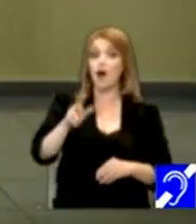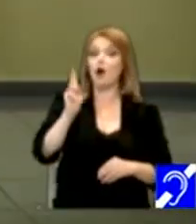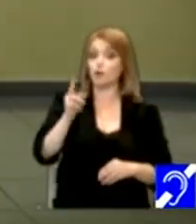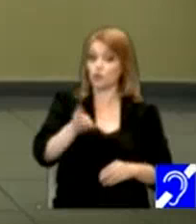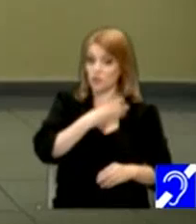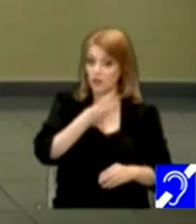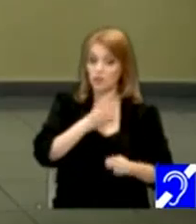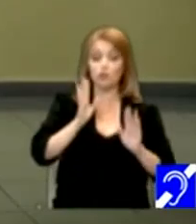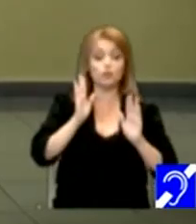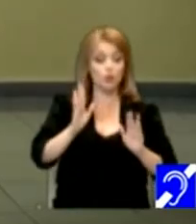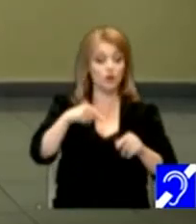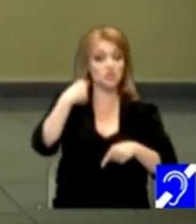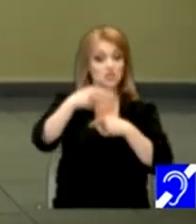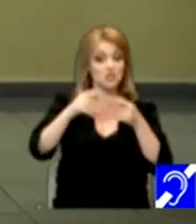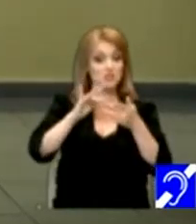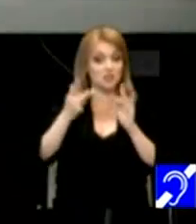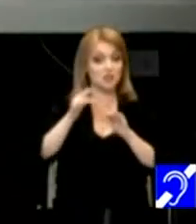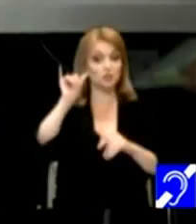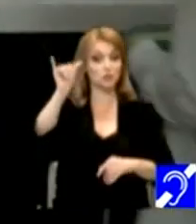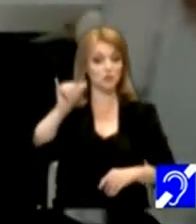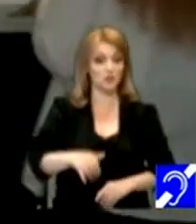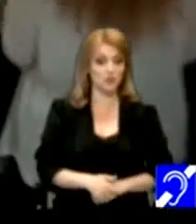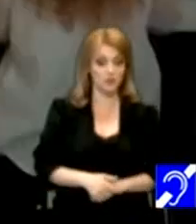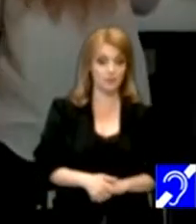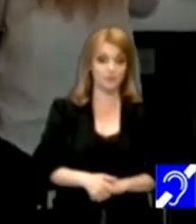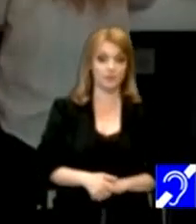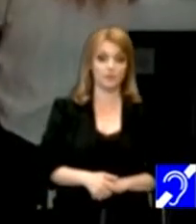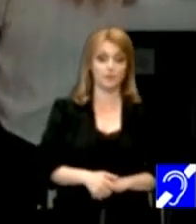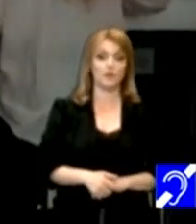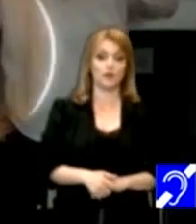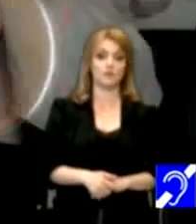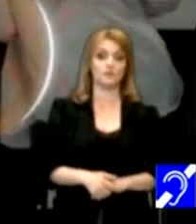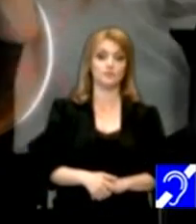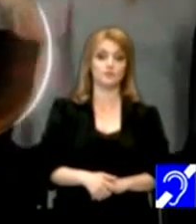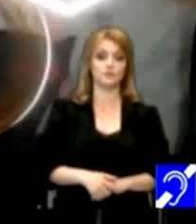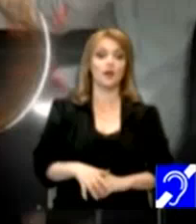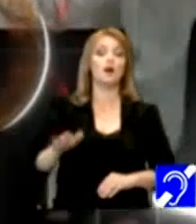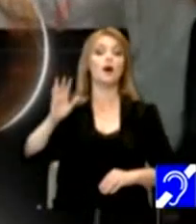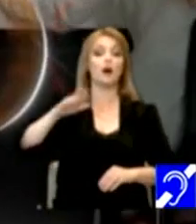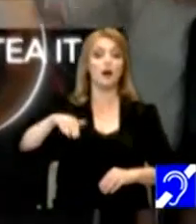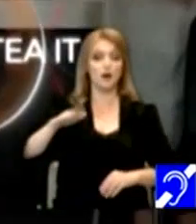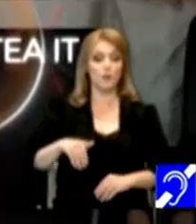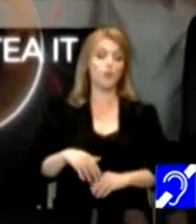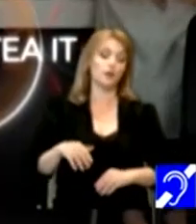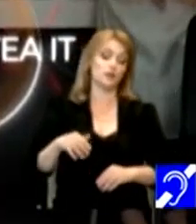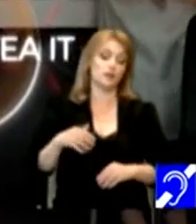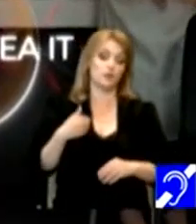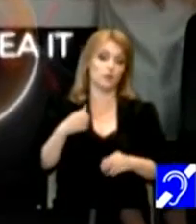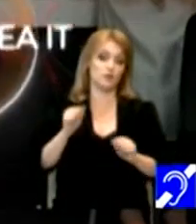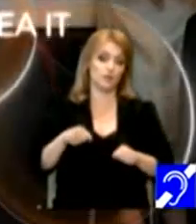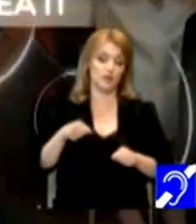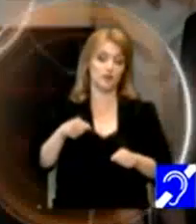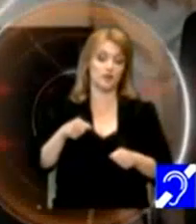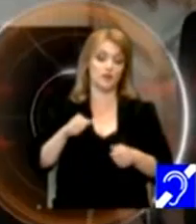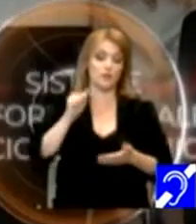vor fi verificate documentele, se vor putea depune și diplomele de bacalaureat în original, după un program bine stabilit.